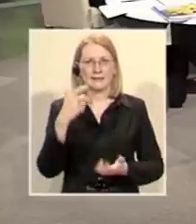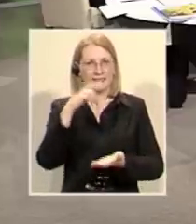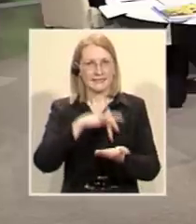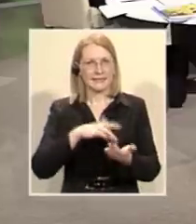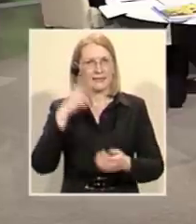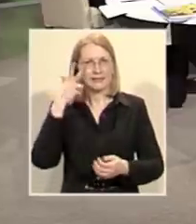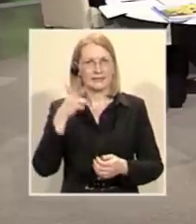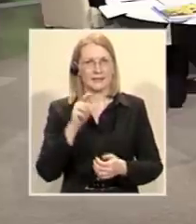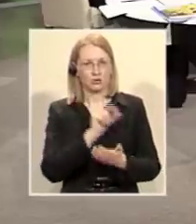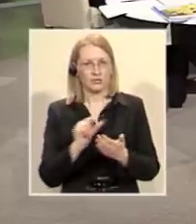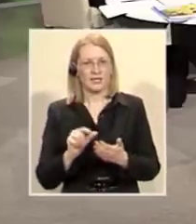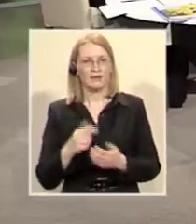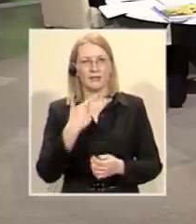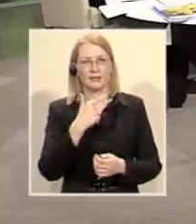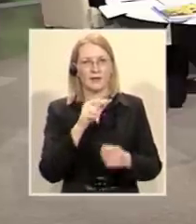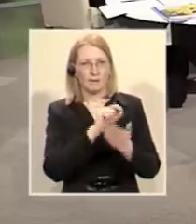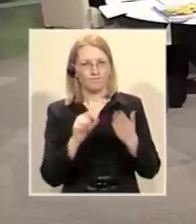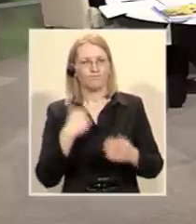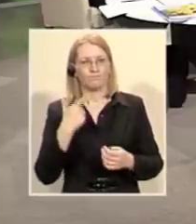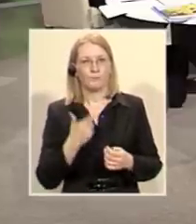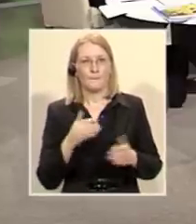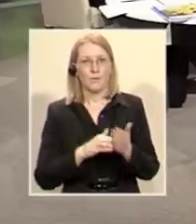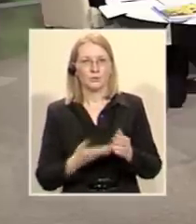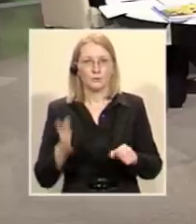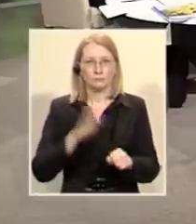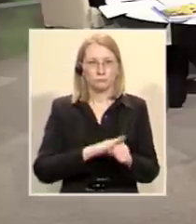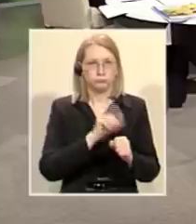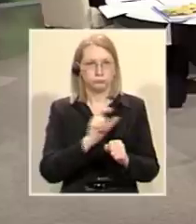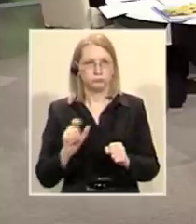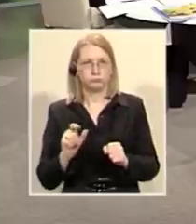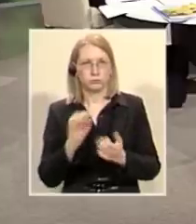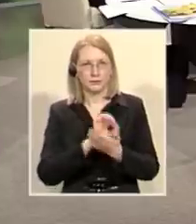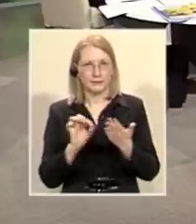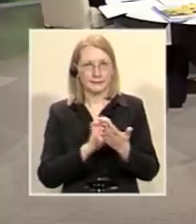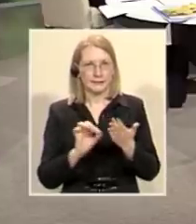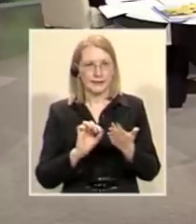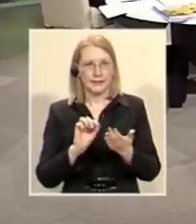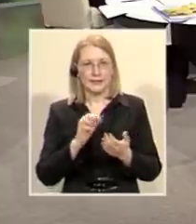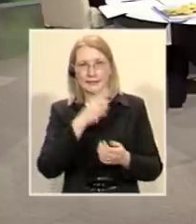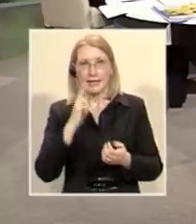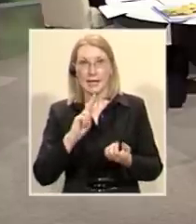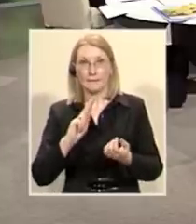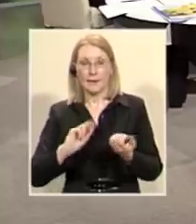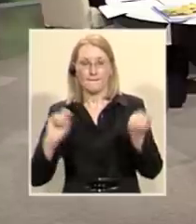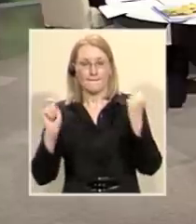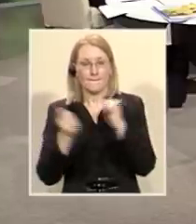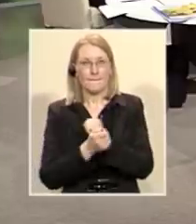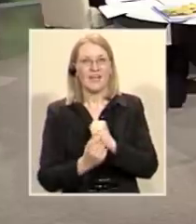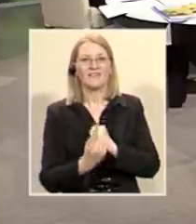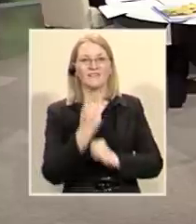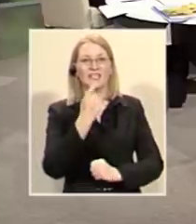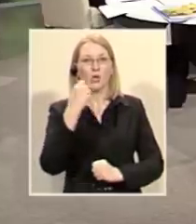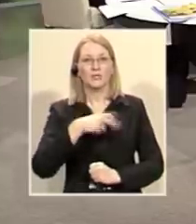se u stavku 2 alineja 2 potrebno dodati riječ gdje stoji slijepa, da stoji visoko slabovidna osoba. Aha. Kako